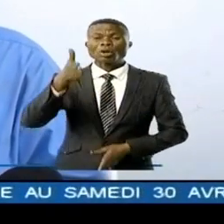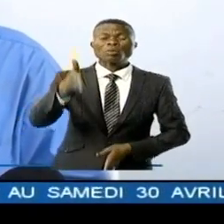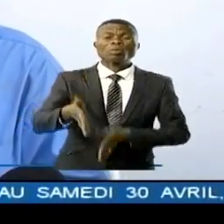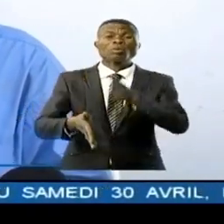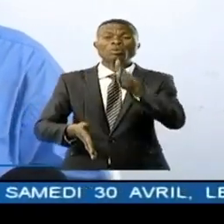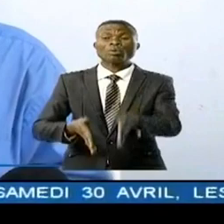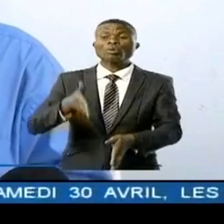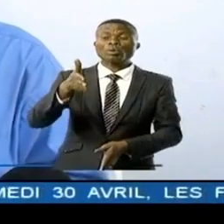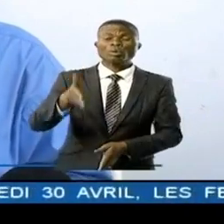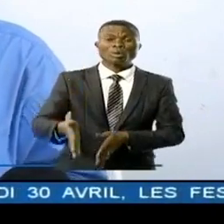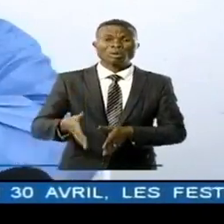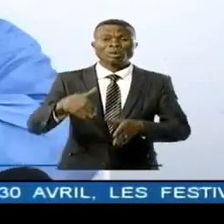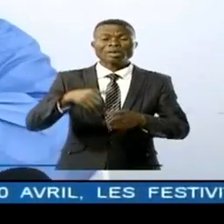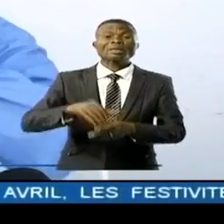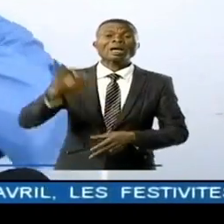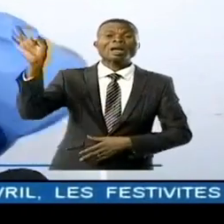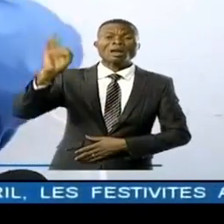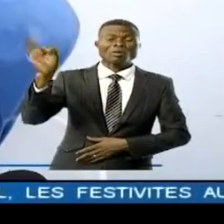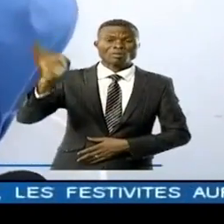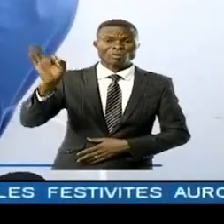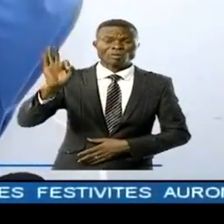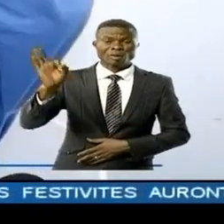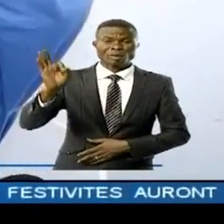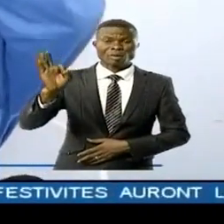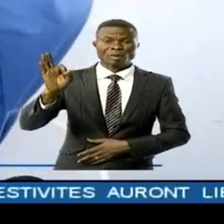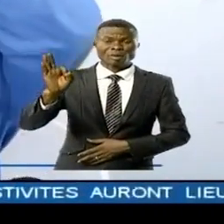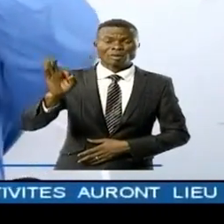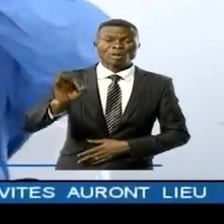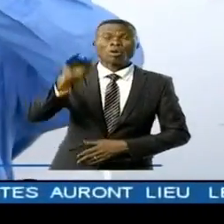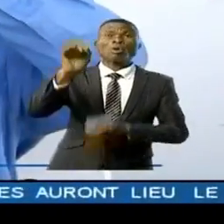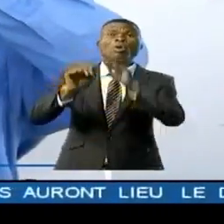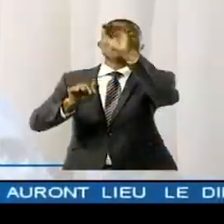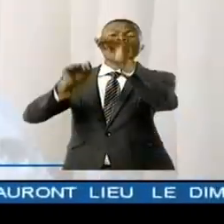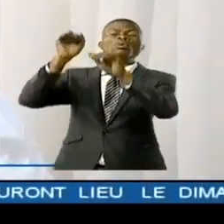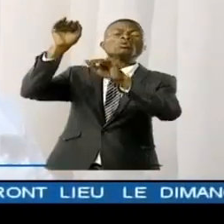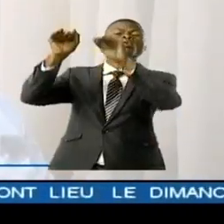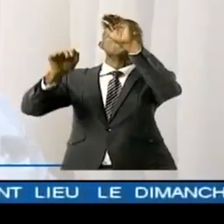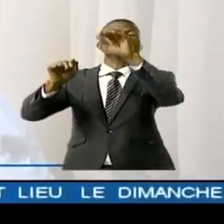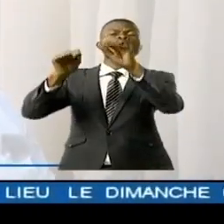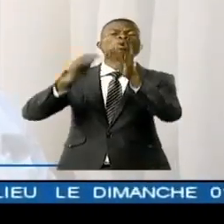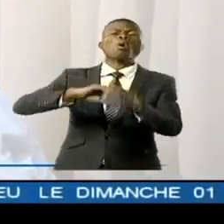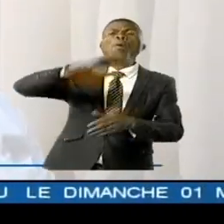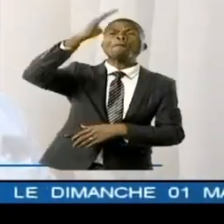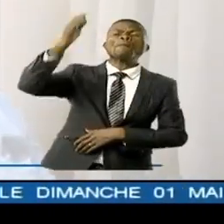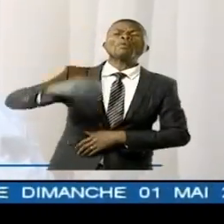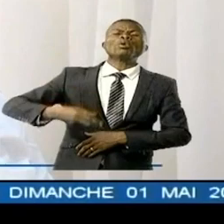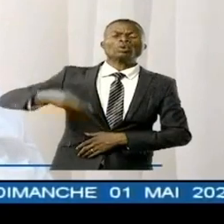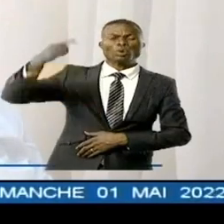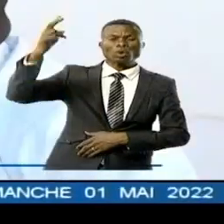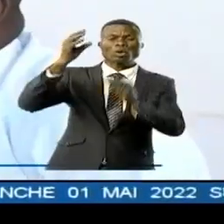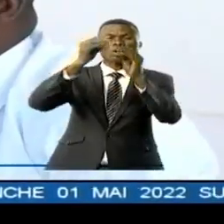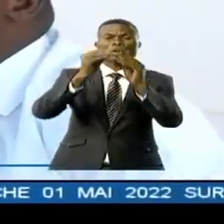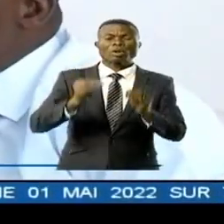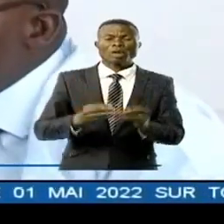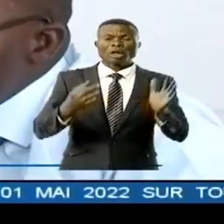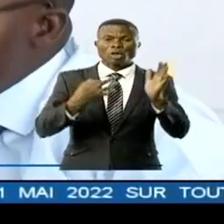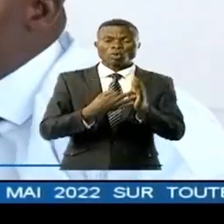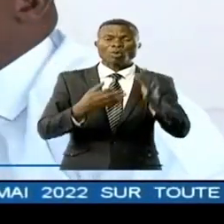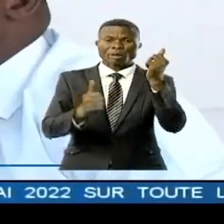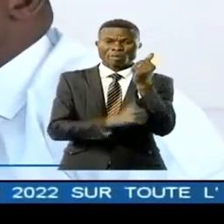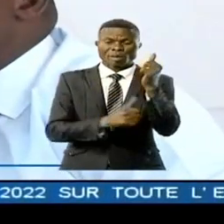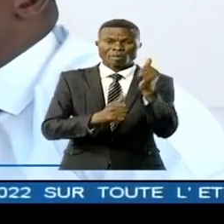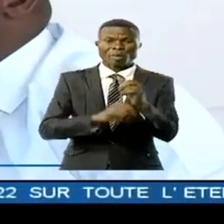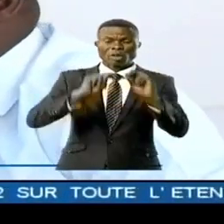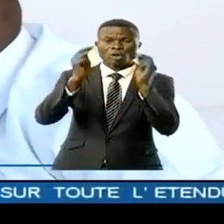dans la forêt pour vous monter des collines au total ils étaient au nombre de huit membres de cette